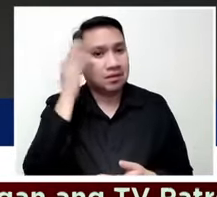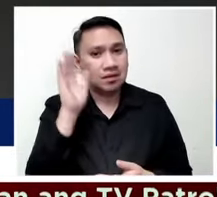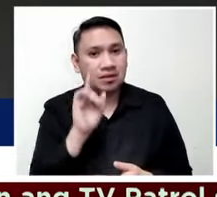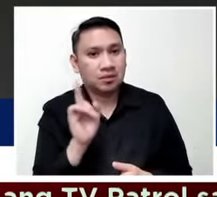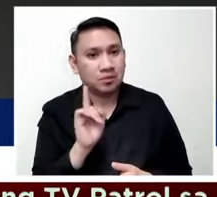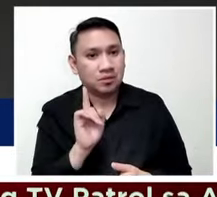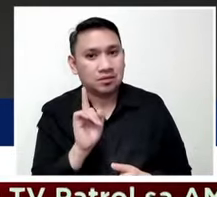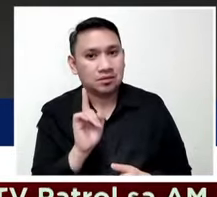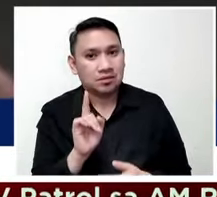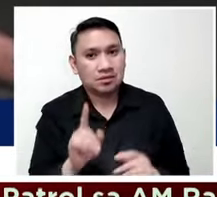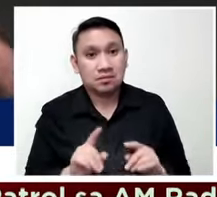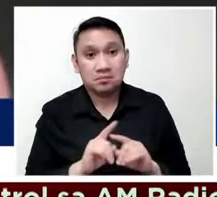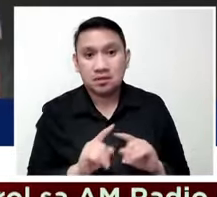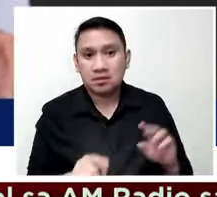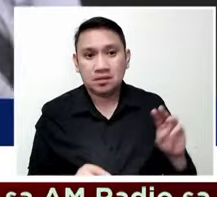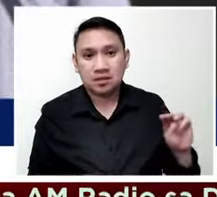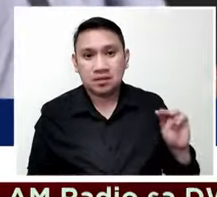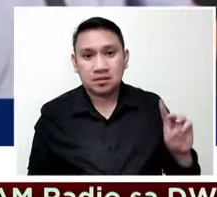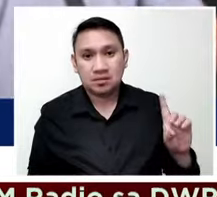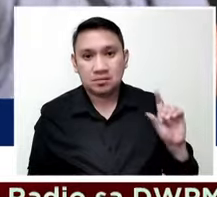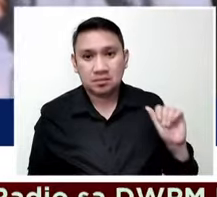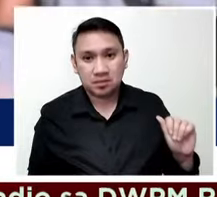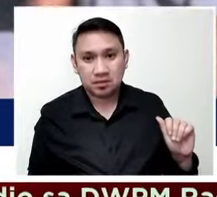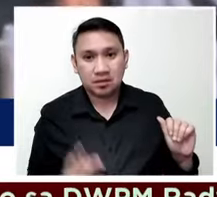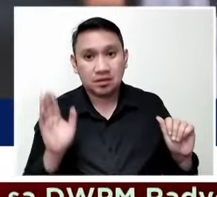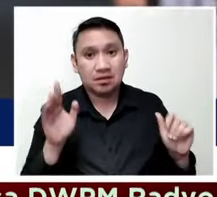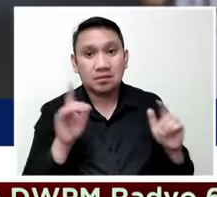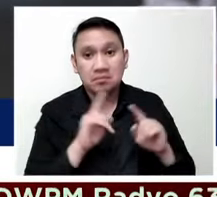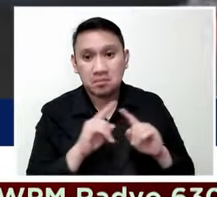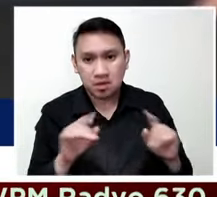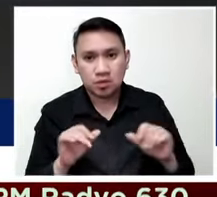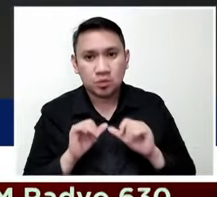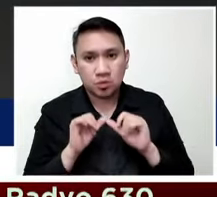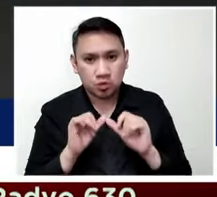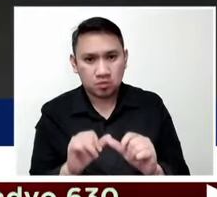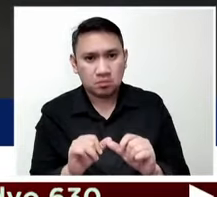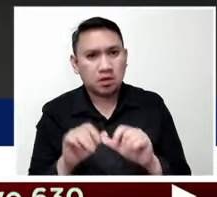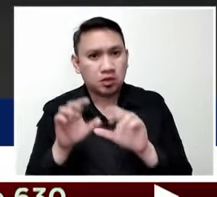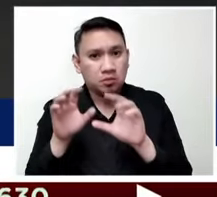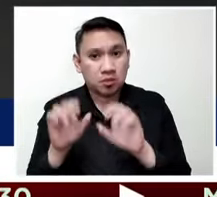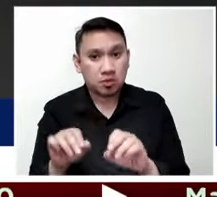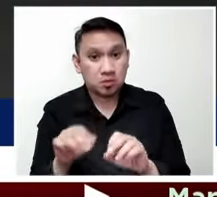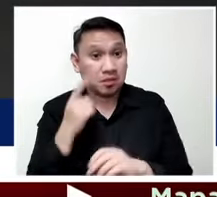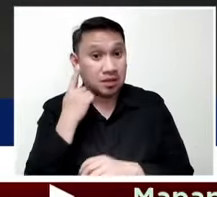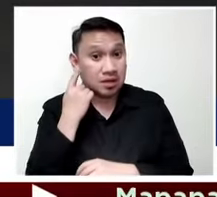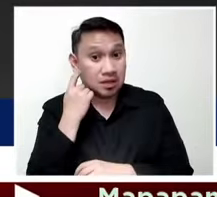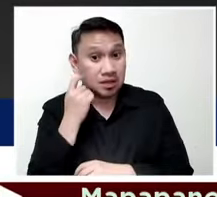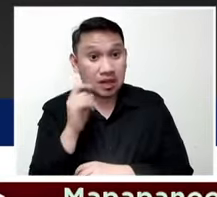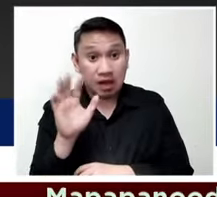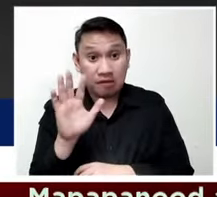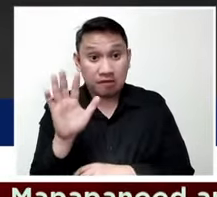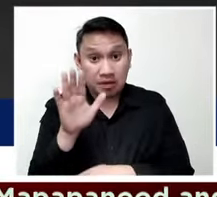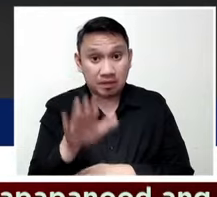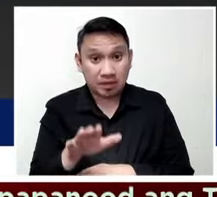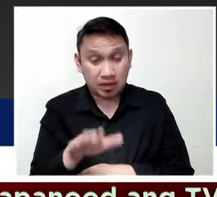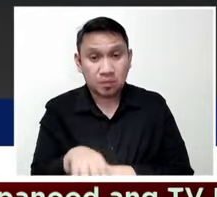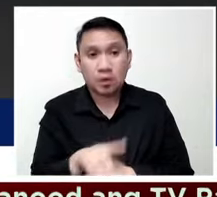hindi yan kinagat ng MMDA dahil tinuluyan pa rin sila nahulihin at tikitan. Kanina hanggang alas 5 ng hapon, kabayan, umabot